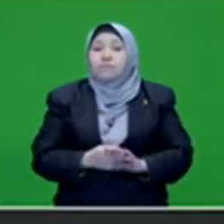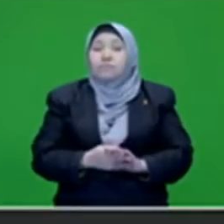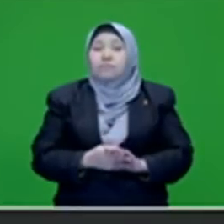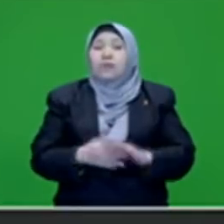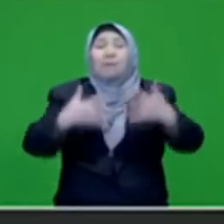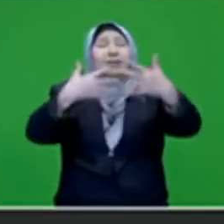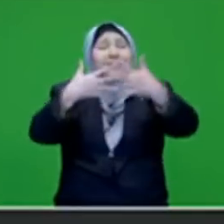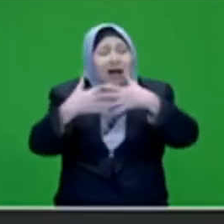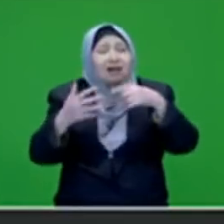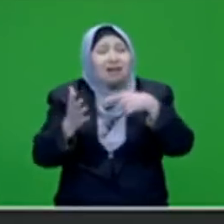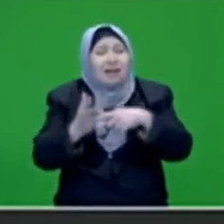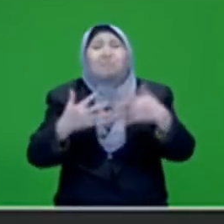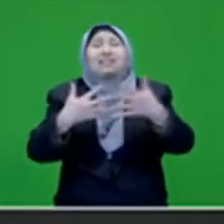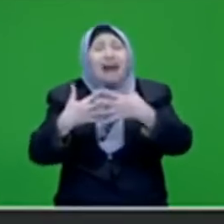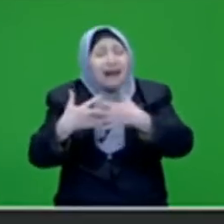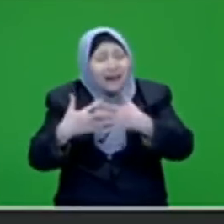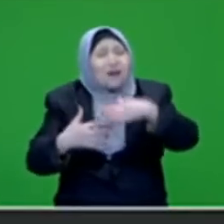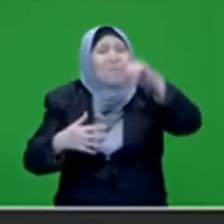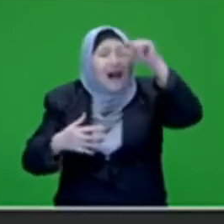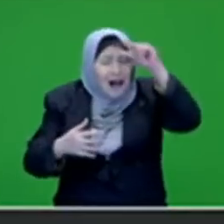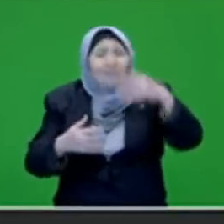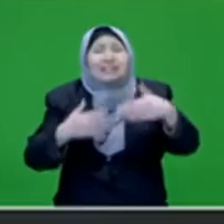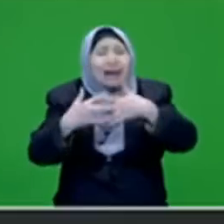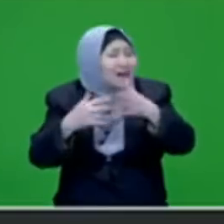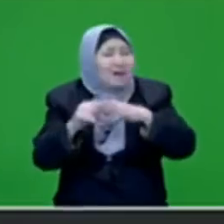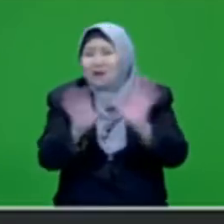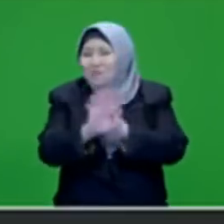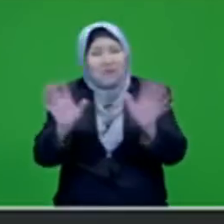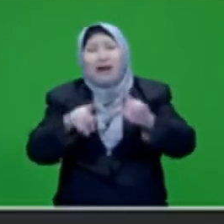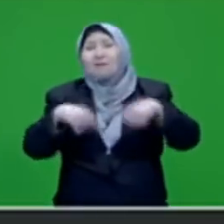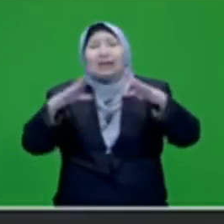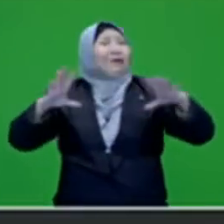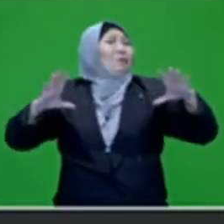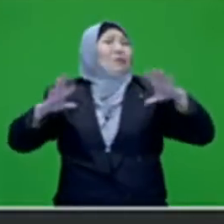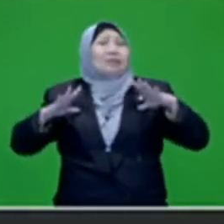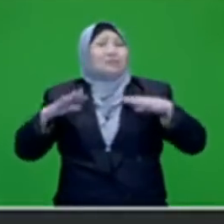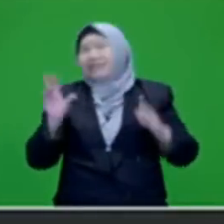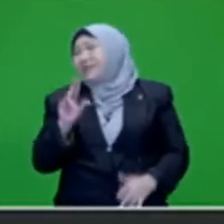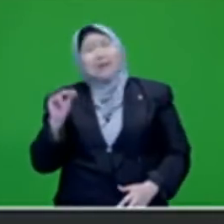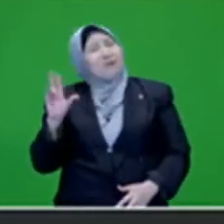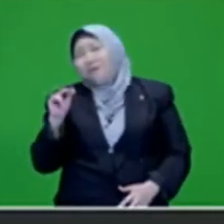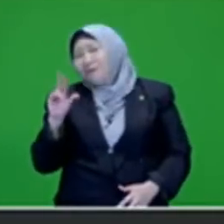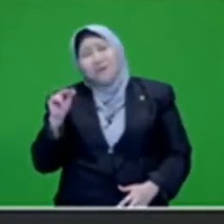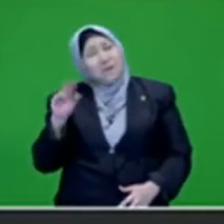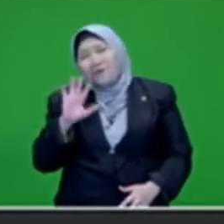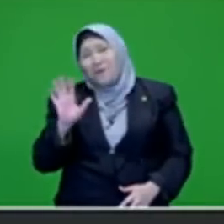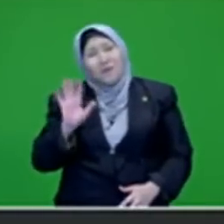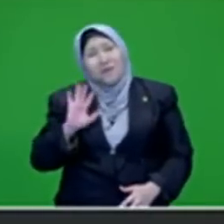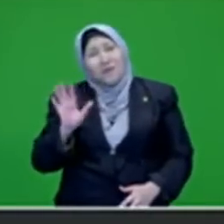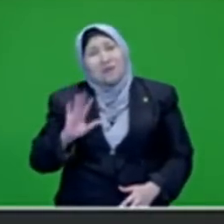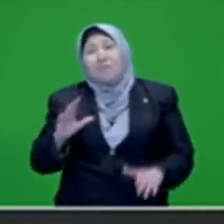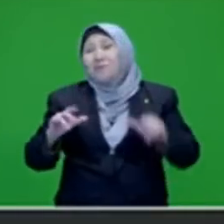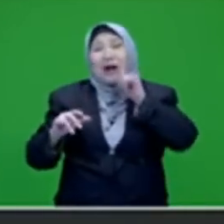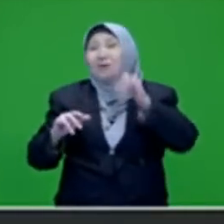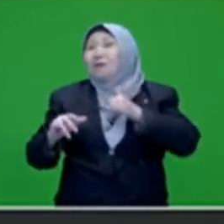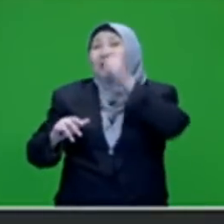Penjara ni, penjara bang, bukan benda, bukan pergi cuti. InsyaAllah. Bukan vacation